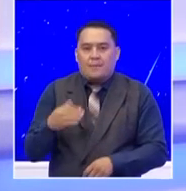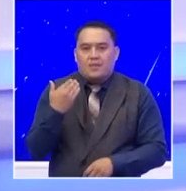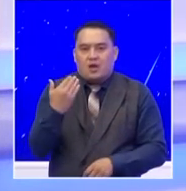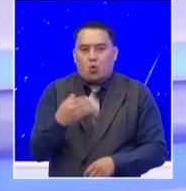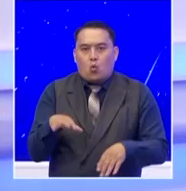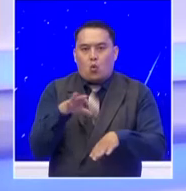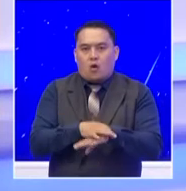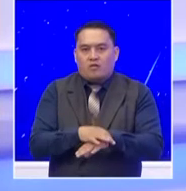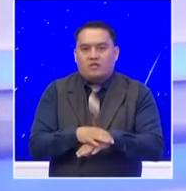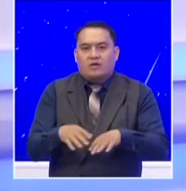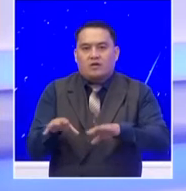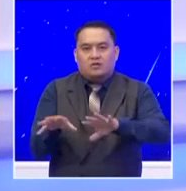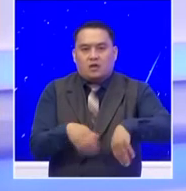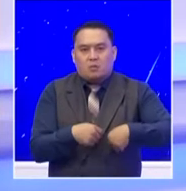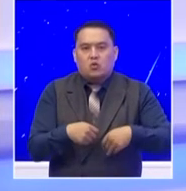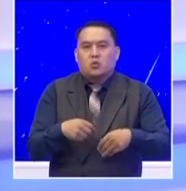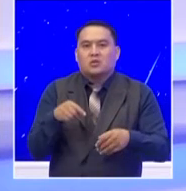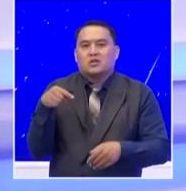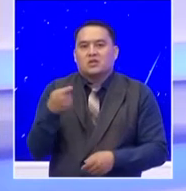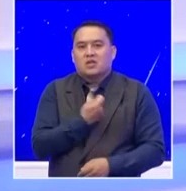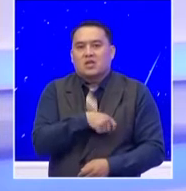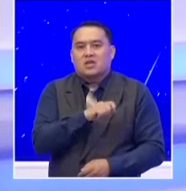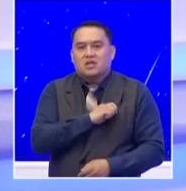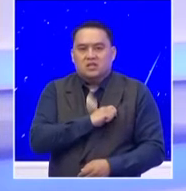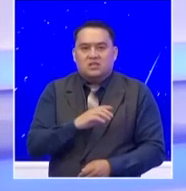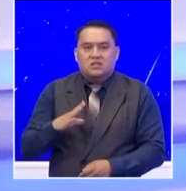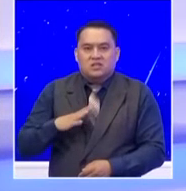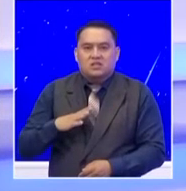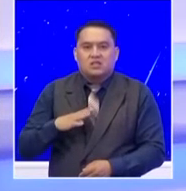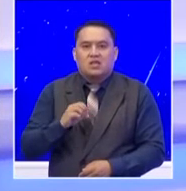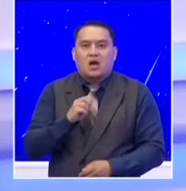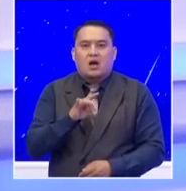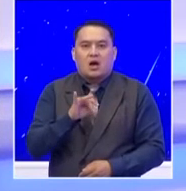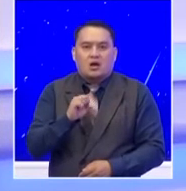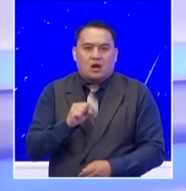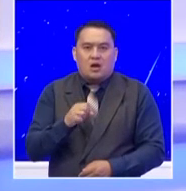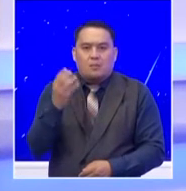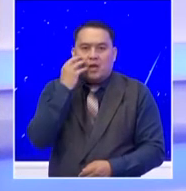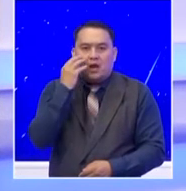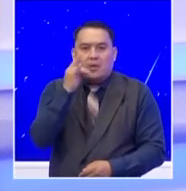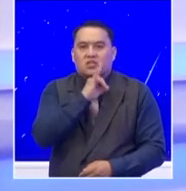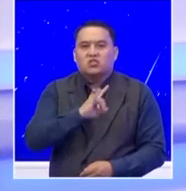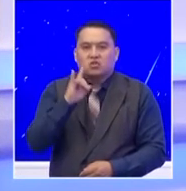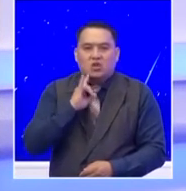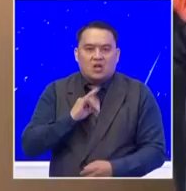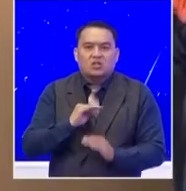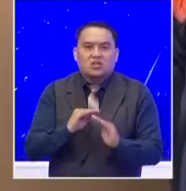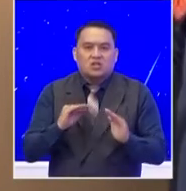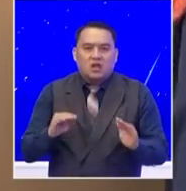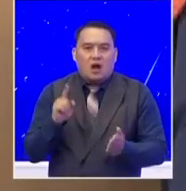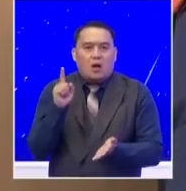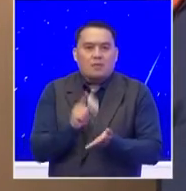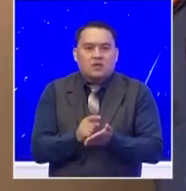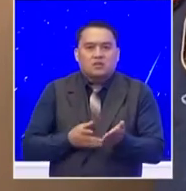группировке удалось вывести в Испанию около 1000 выходцев из стран южнее Сахары, в том числе беременных женщин и детей. Каждый из них должен